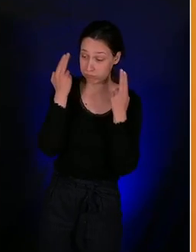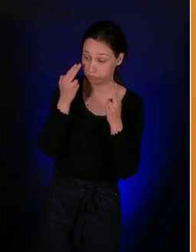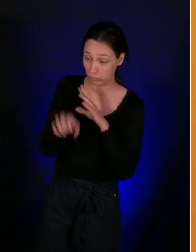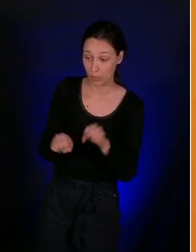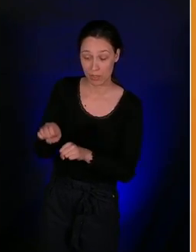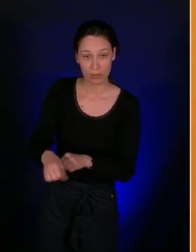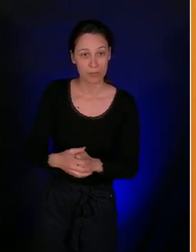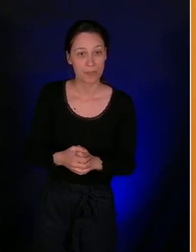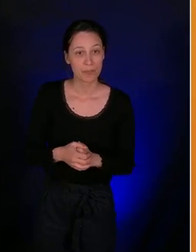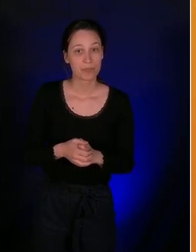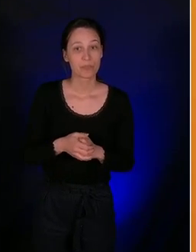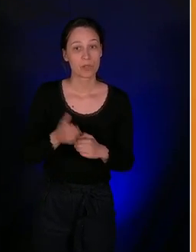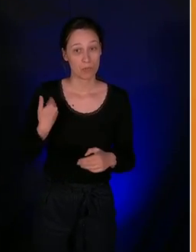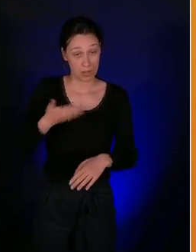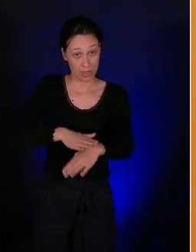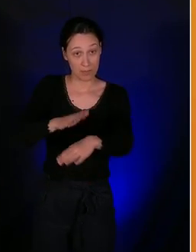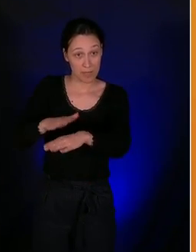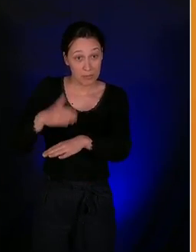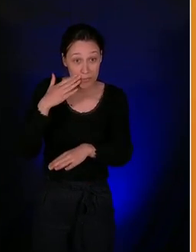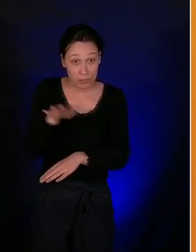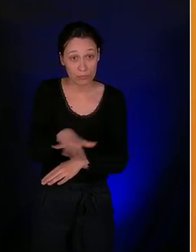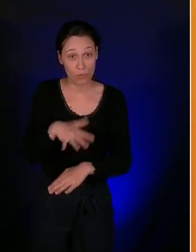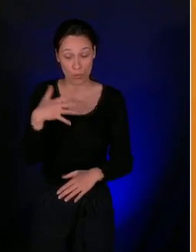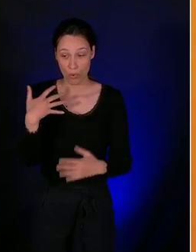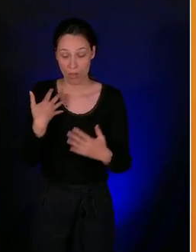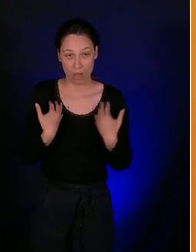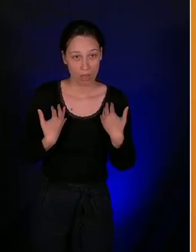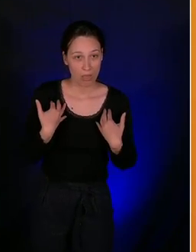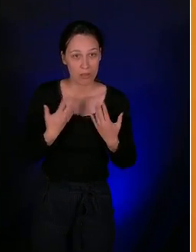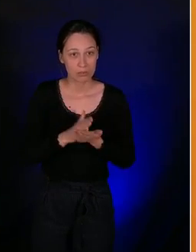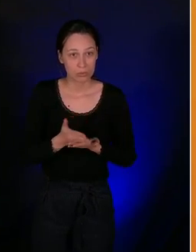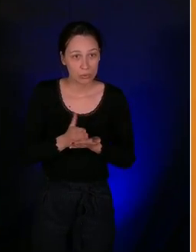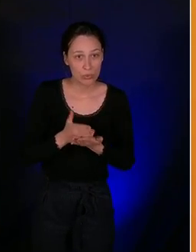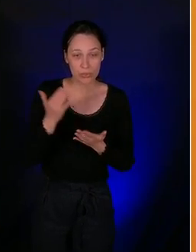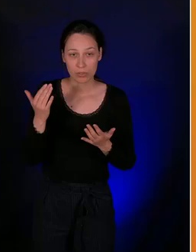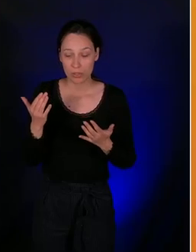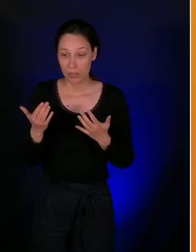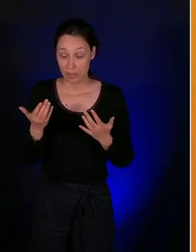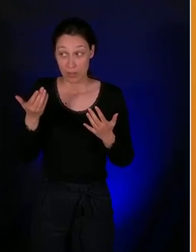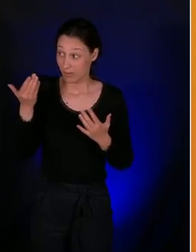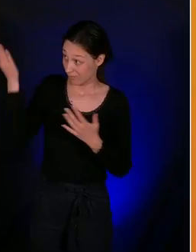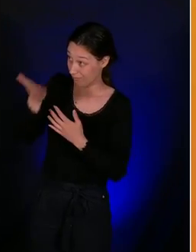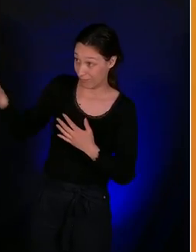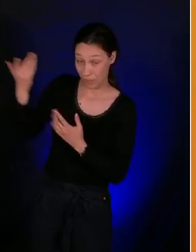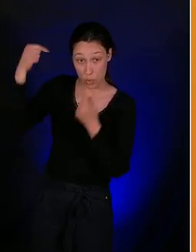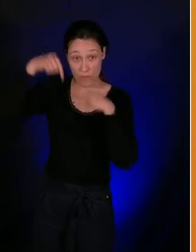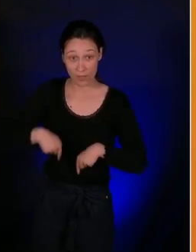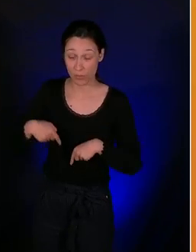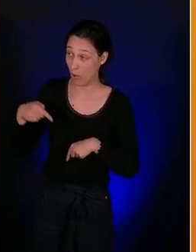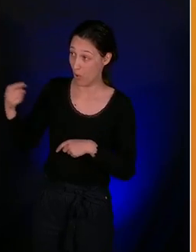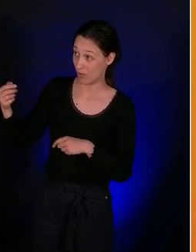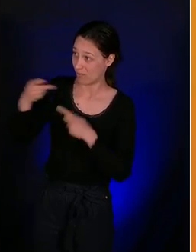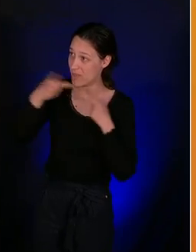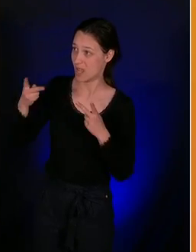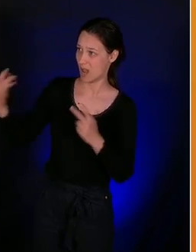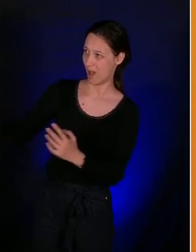qui en doutent ici et ailleurs, face à ce gouvernement serviteur zélé du capital qui nous a déclaré la guerre, dans toute